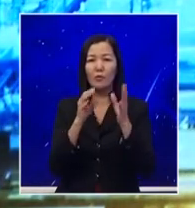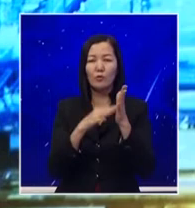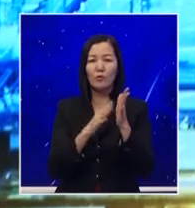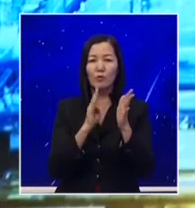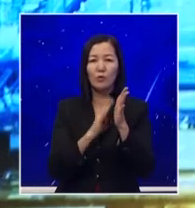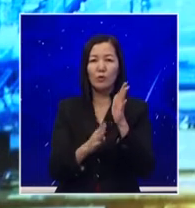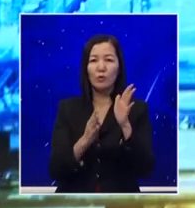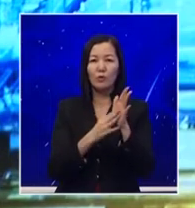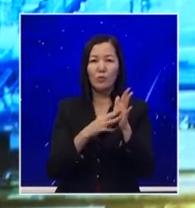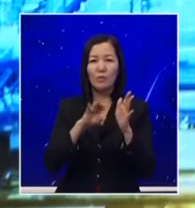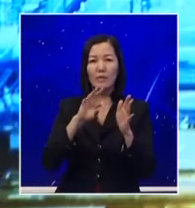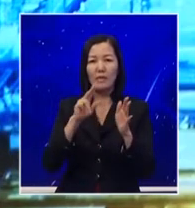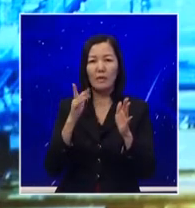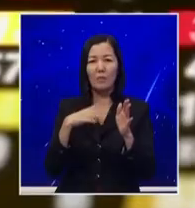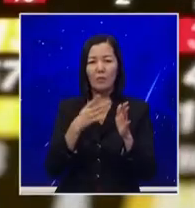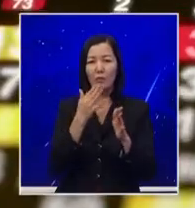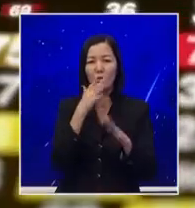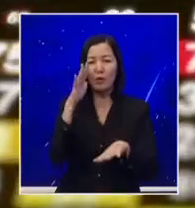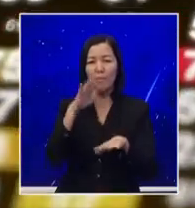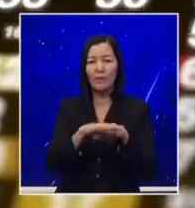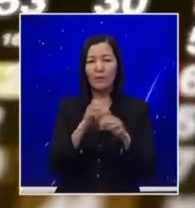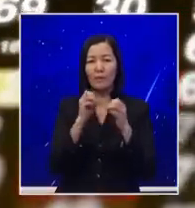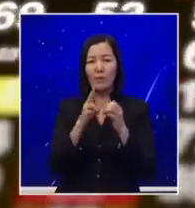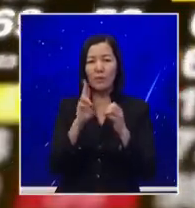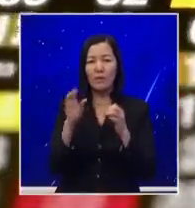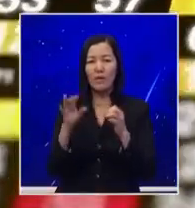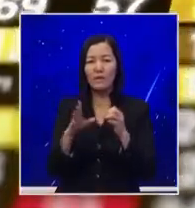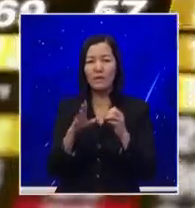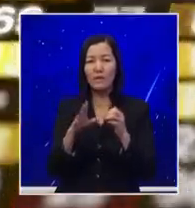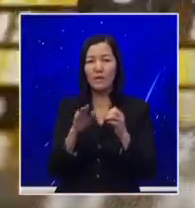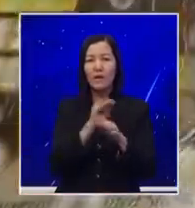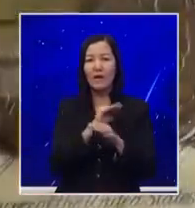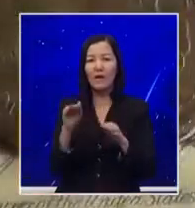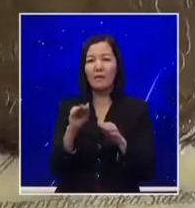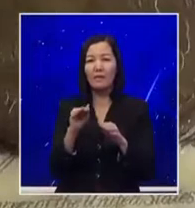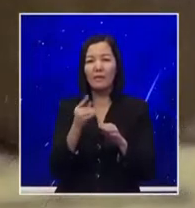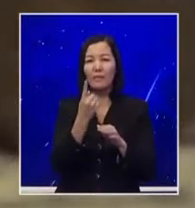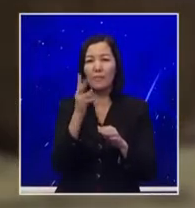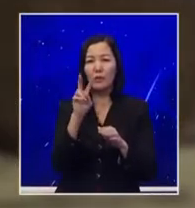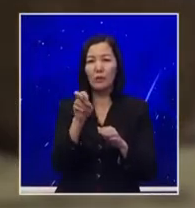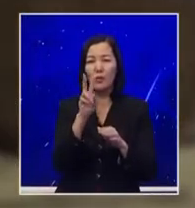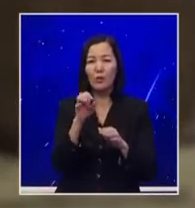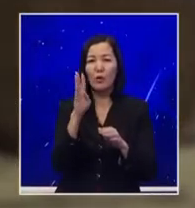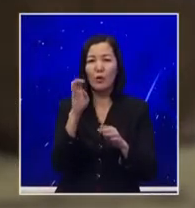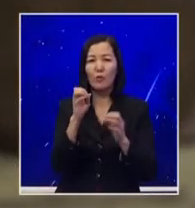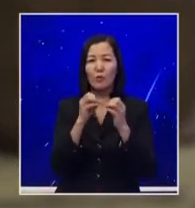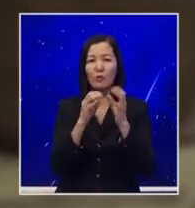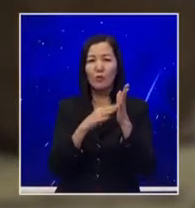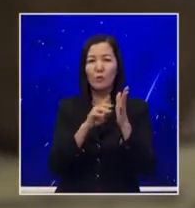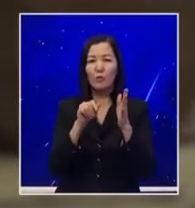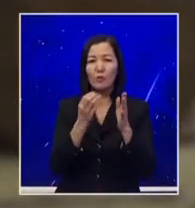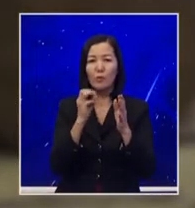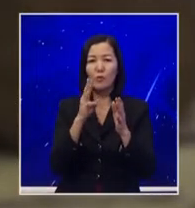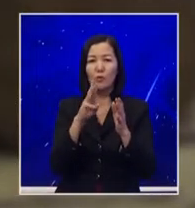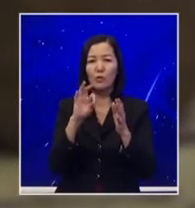419,99 теңге болды. Ұлттық банктің 12 қаңтардағы ресми бағамы 1 доллар үшін 419,13 теңге.